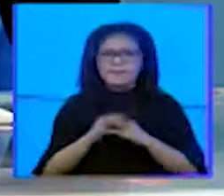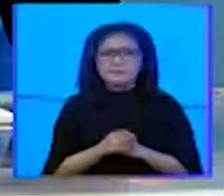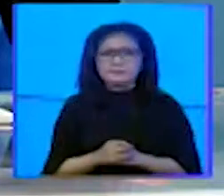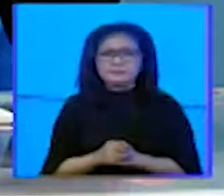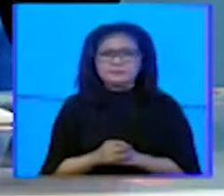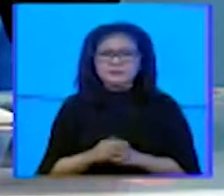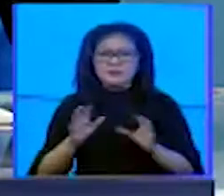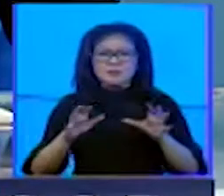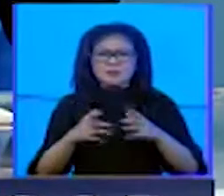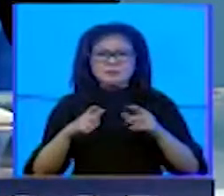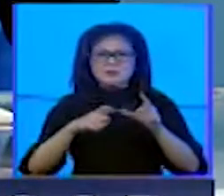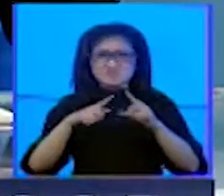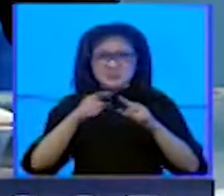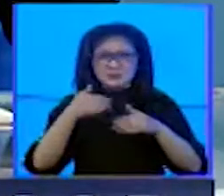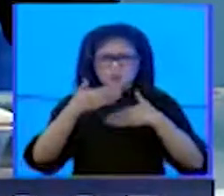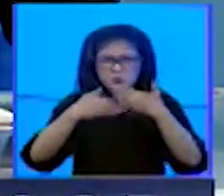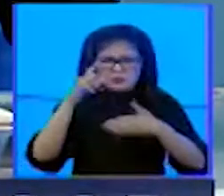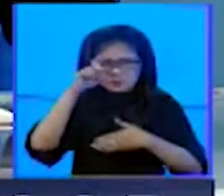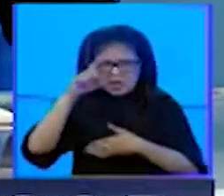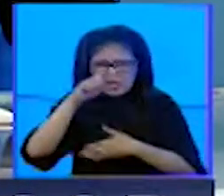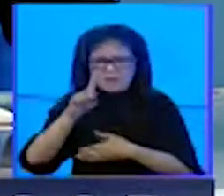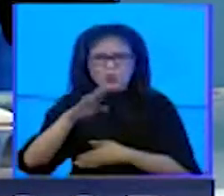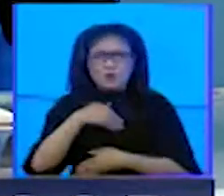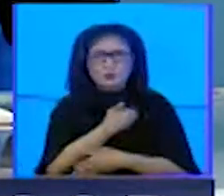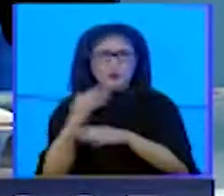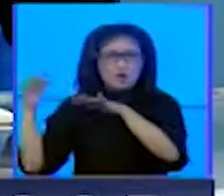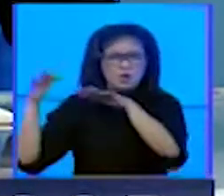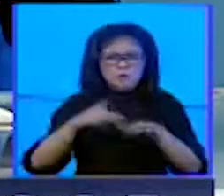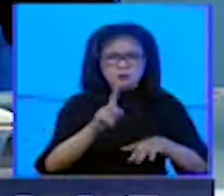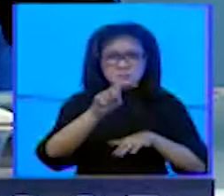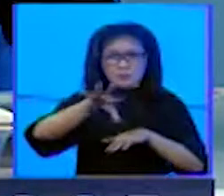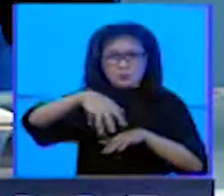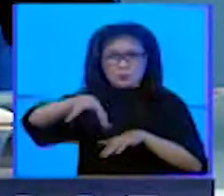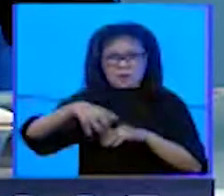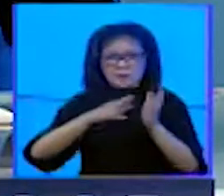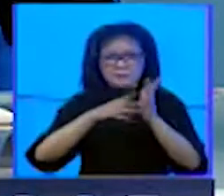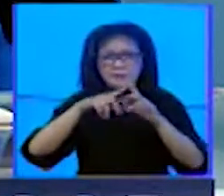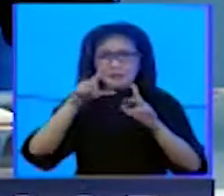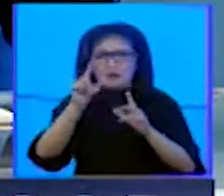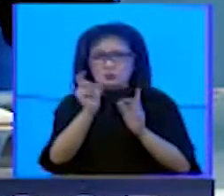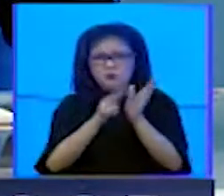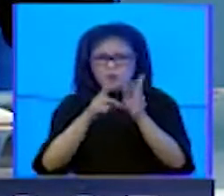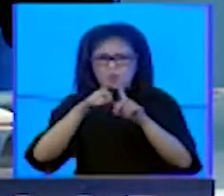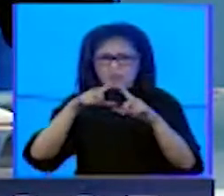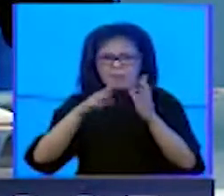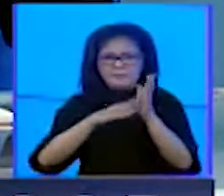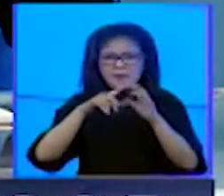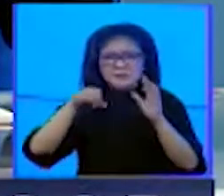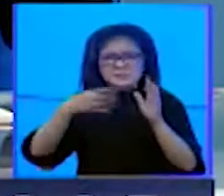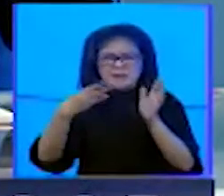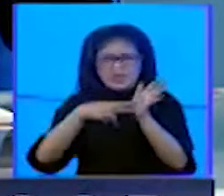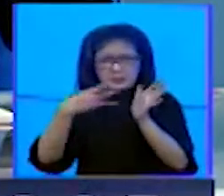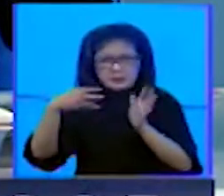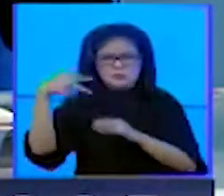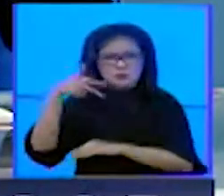Tim SAR melanjutkan pencarian korban longsor satu keluarga di Kecamatan Malunda, Majene, Sulawesi Barat. Dan untuk membantu pencarian,